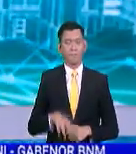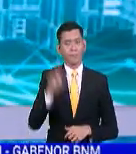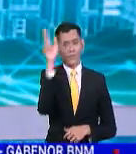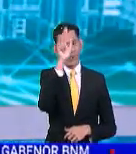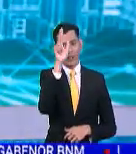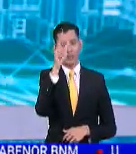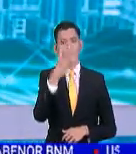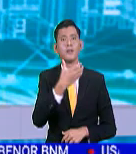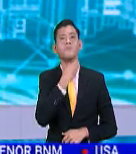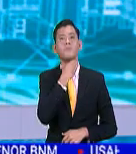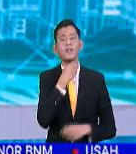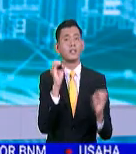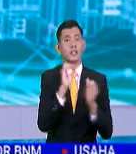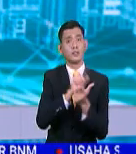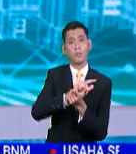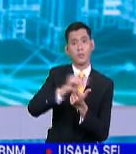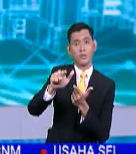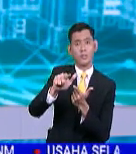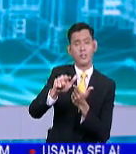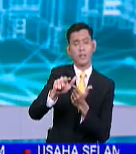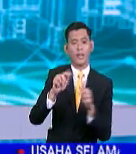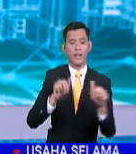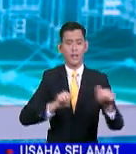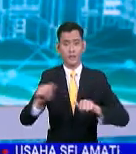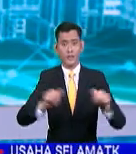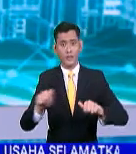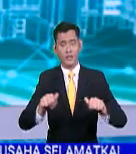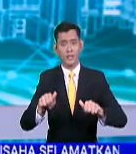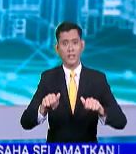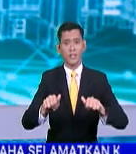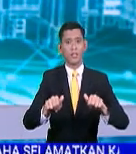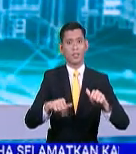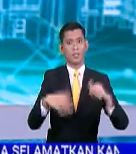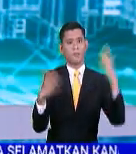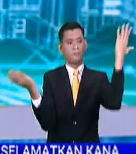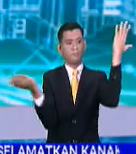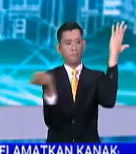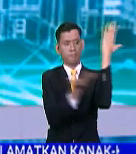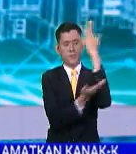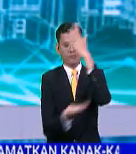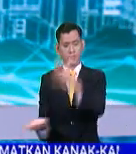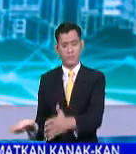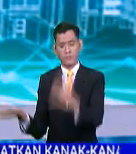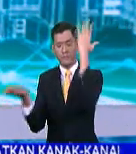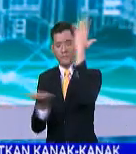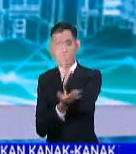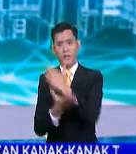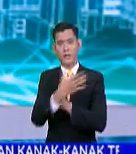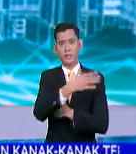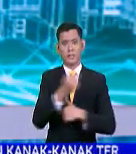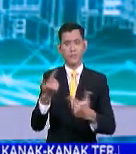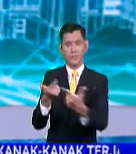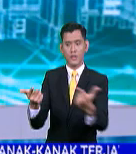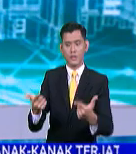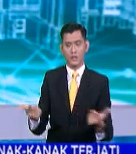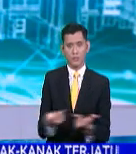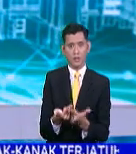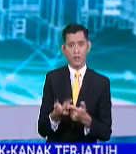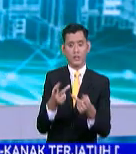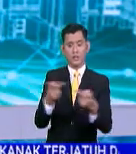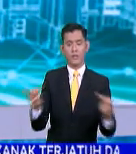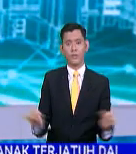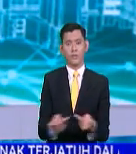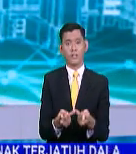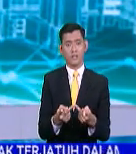Kerajaan Perak tidak akan meluluskan sebarang aktiviti pembalakan dan perlombongan di kawasan hutan simpan Kenderong jika ia